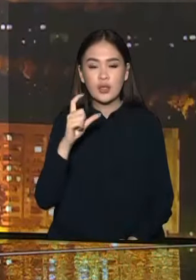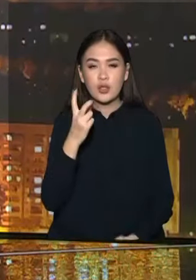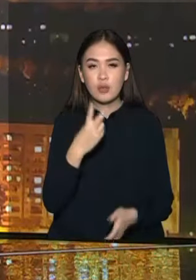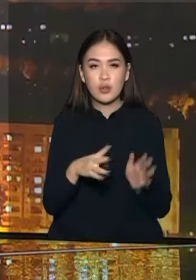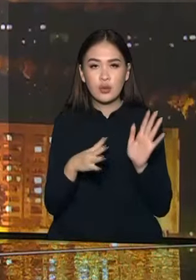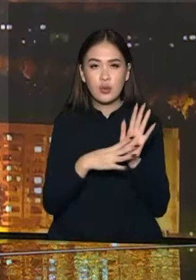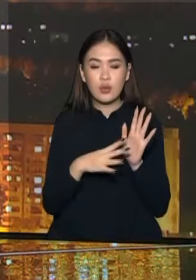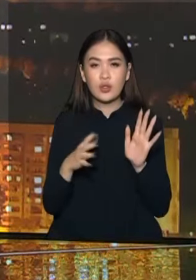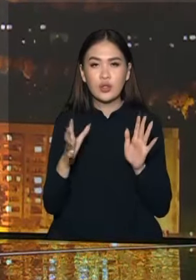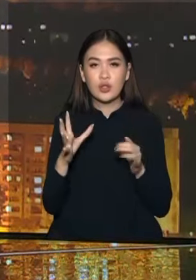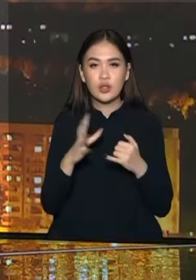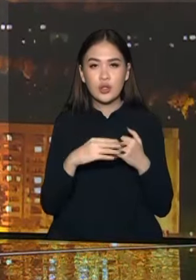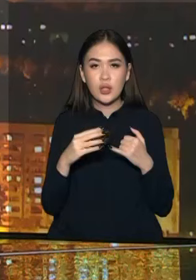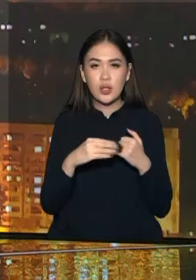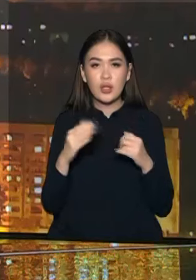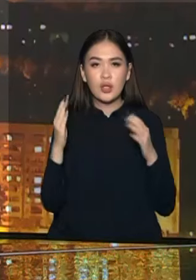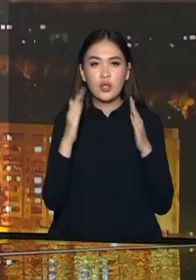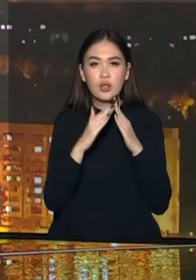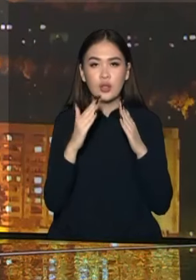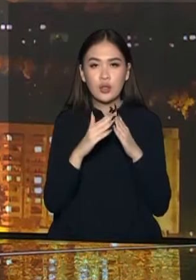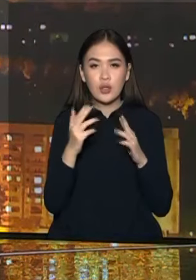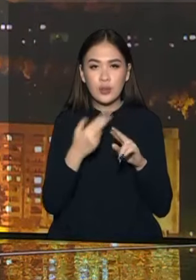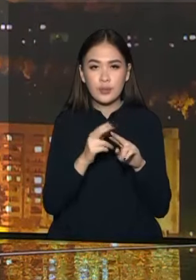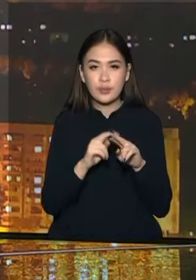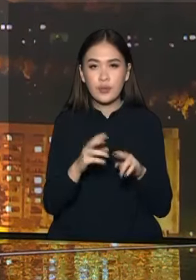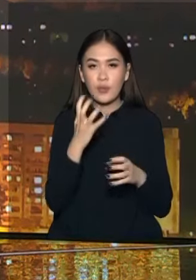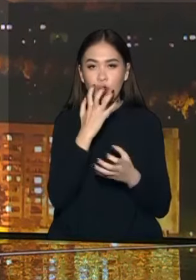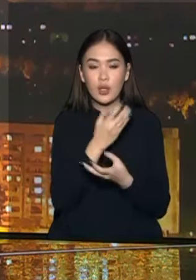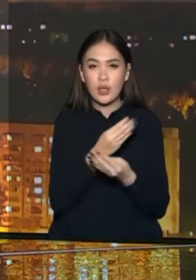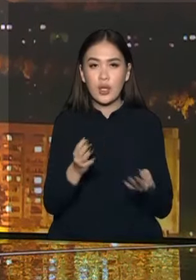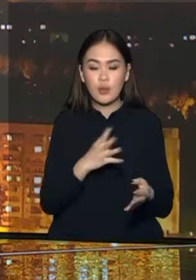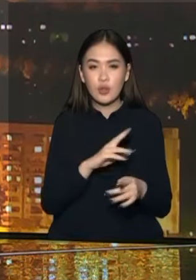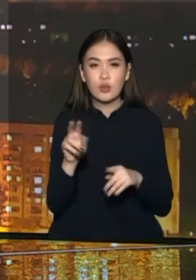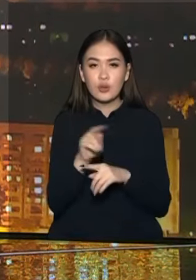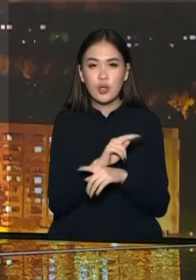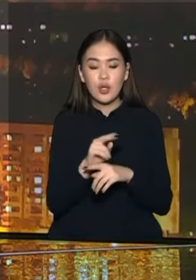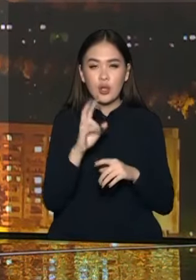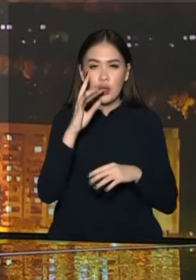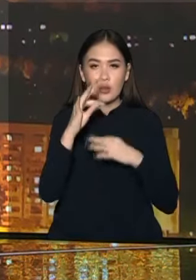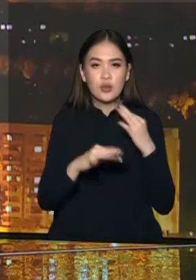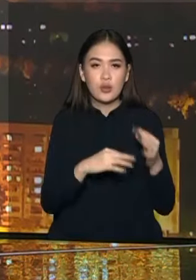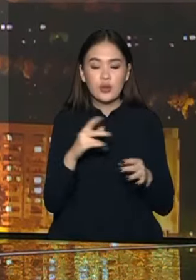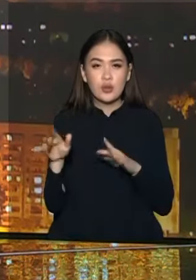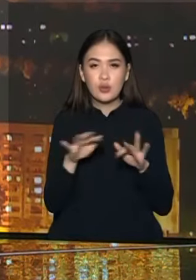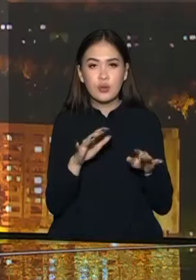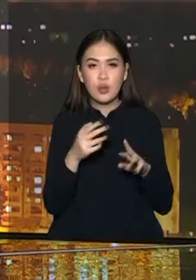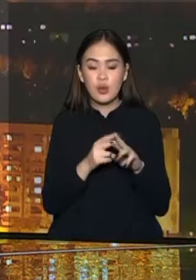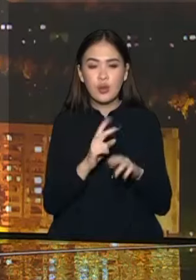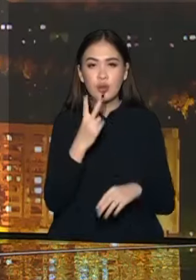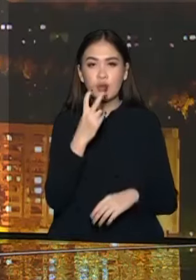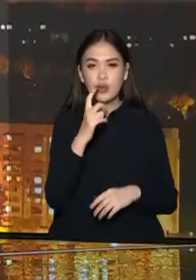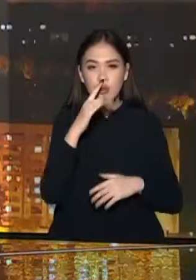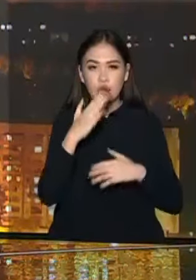Екібастұзда 29 жер үйге әлі де жылу берілген жоқ. Жөндеу жұмыстары күні-түні жүріп жатыр, оған